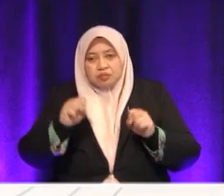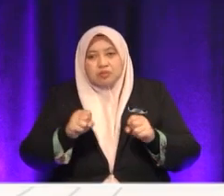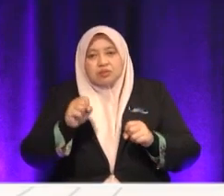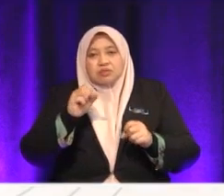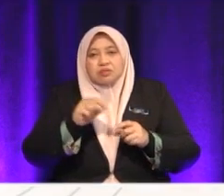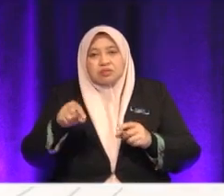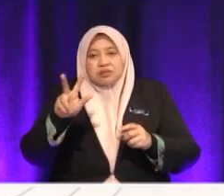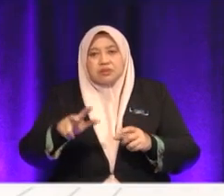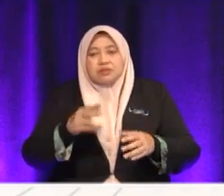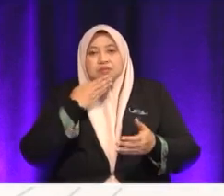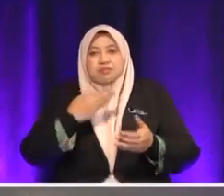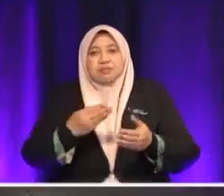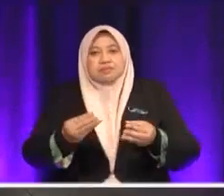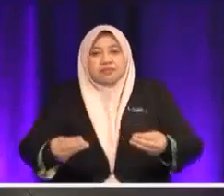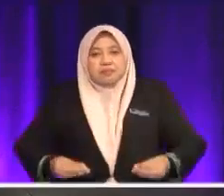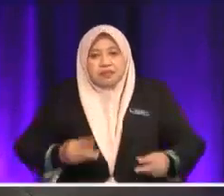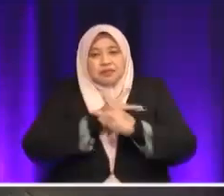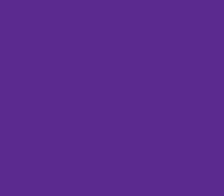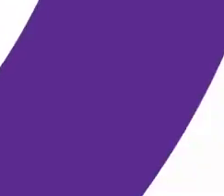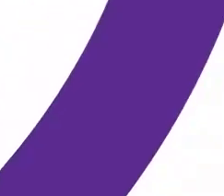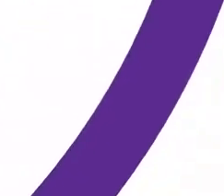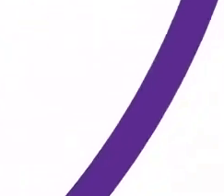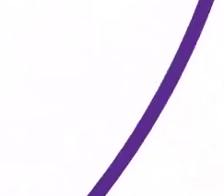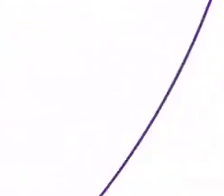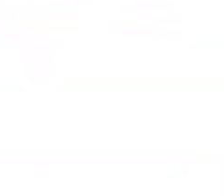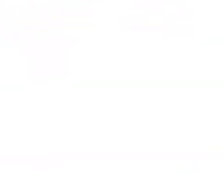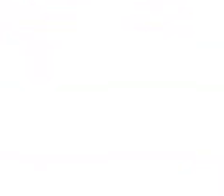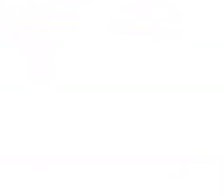dan juga kepada murid-murid kita